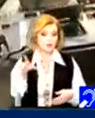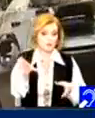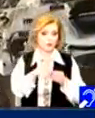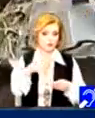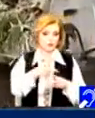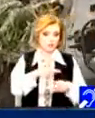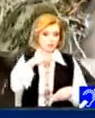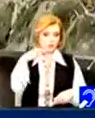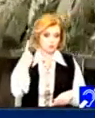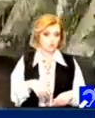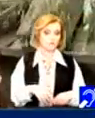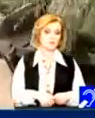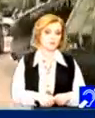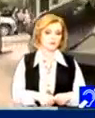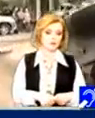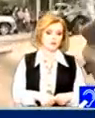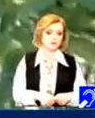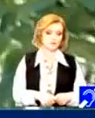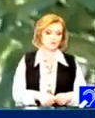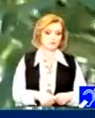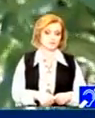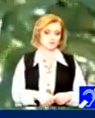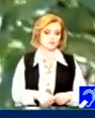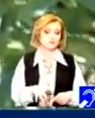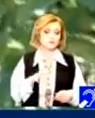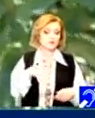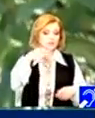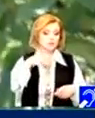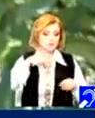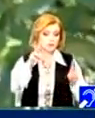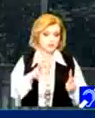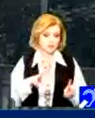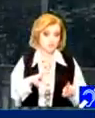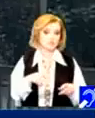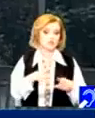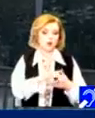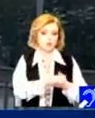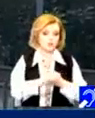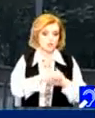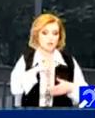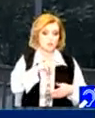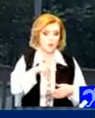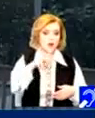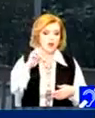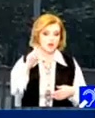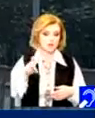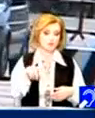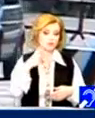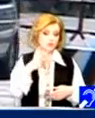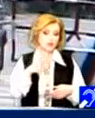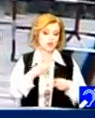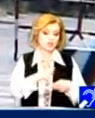militar-patriotice pentru copiii care vor studia discipline militare. Astfel, experții Promolex sunt de părere că grupul operativ al trupelor